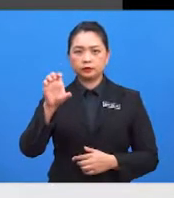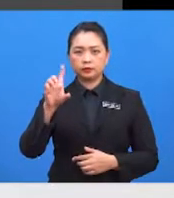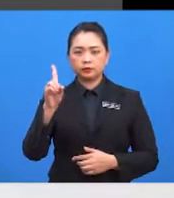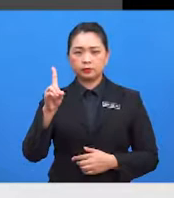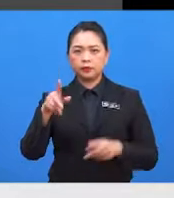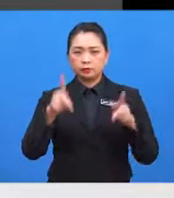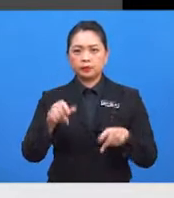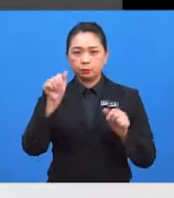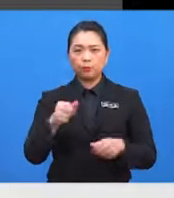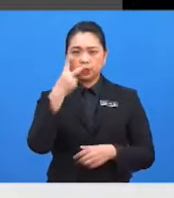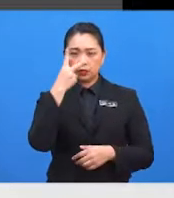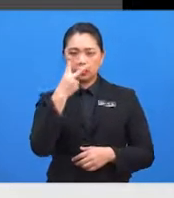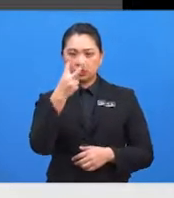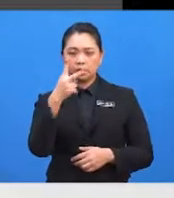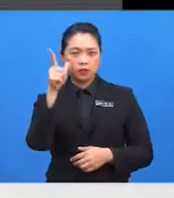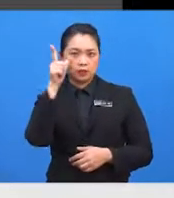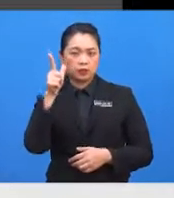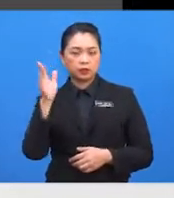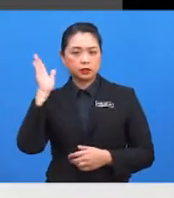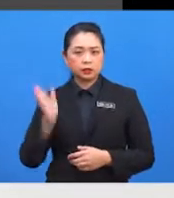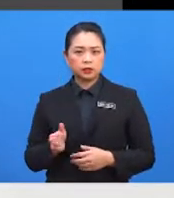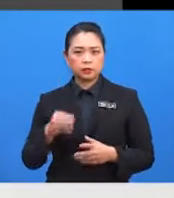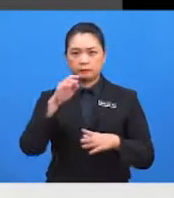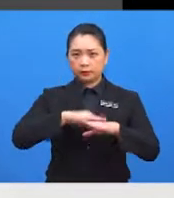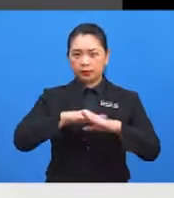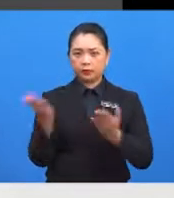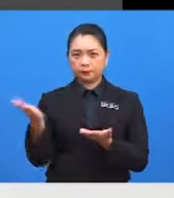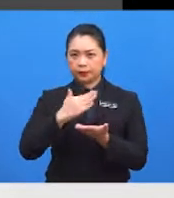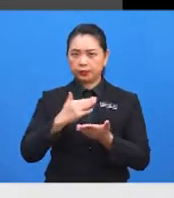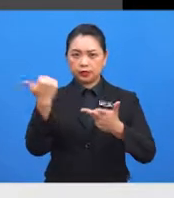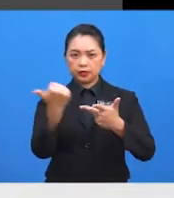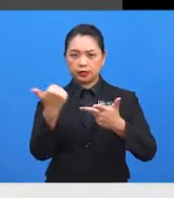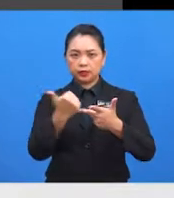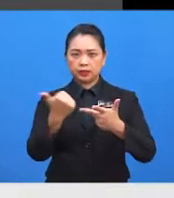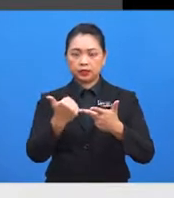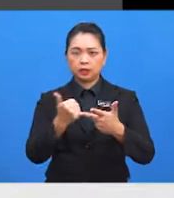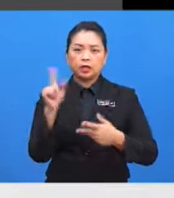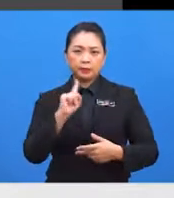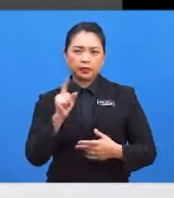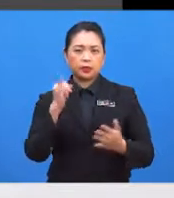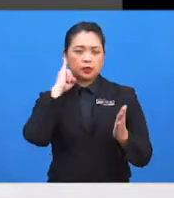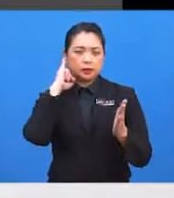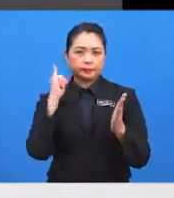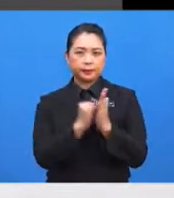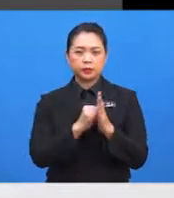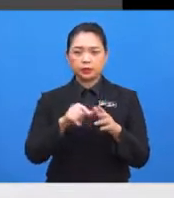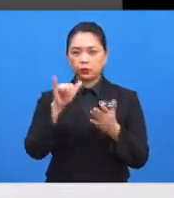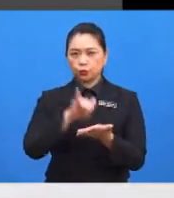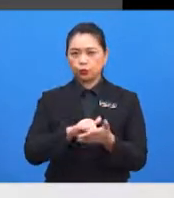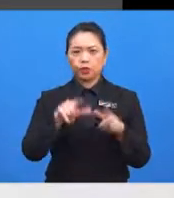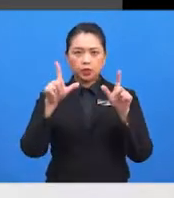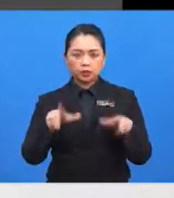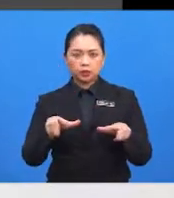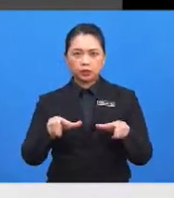boleh lihat pada image pada halaman yang ketiga, di mana image tersebut diletakkan